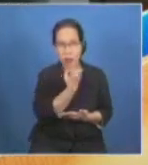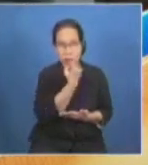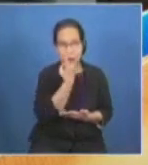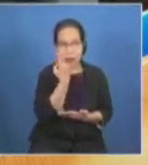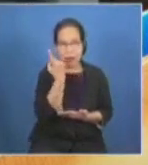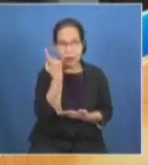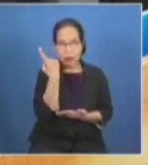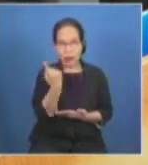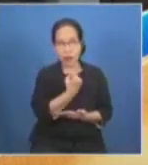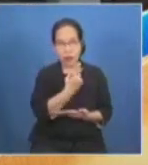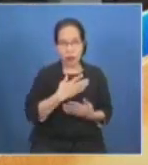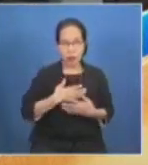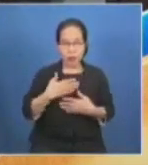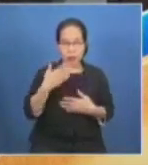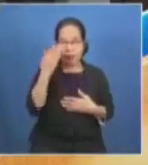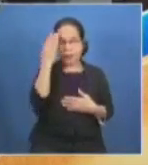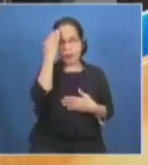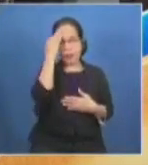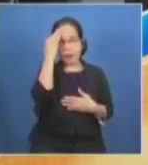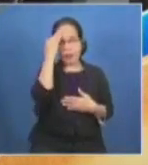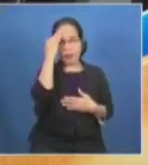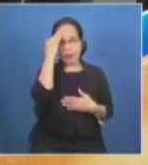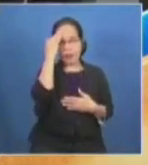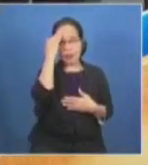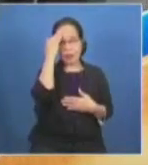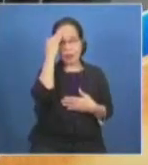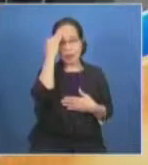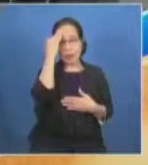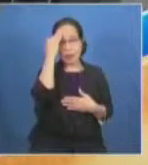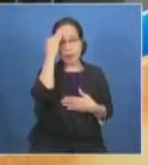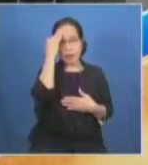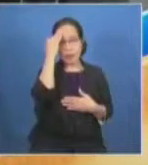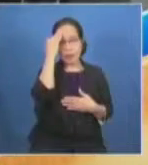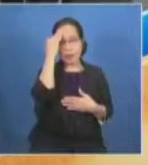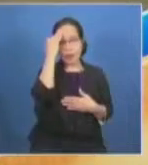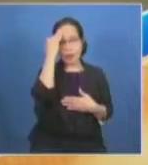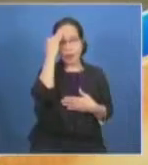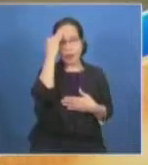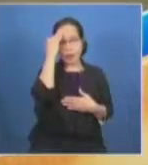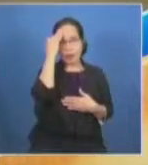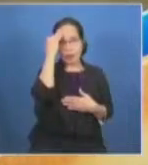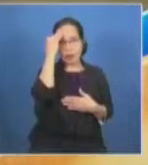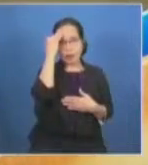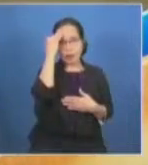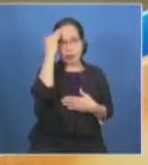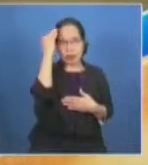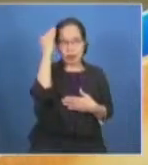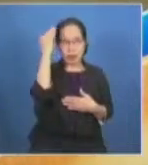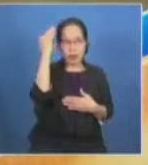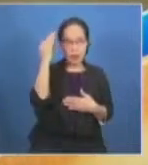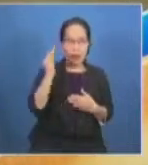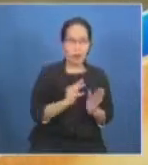itong isipan sa bawat sandali.